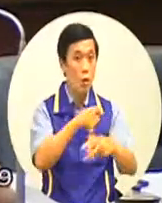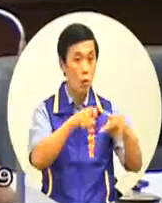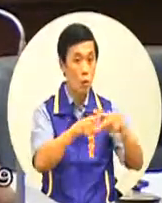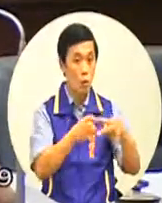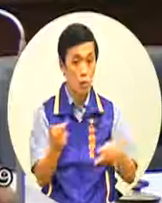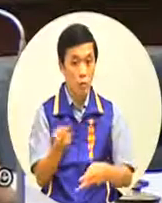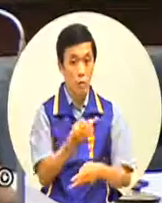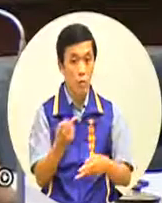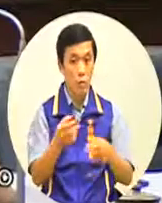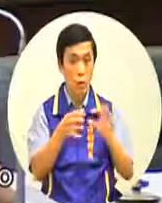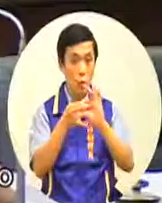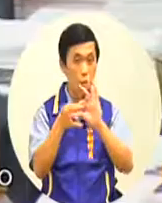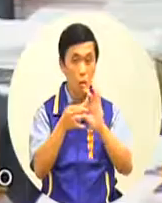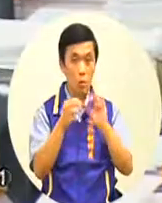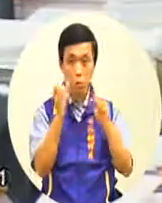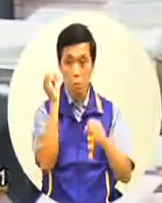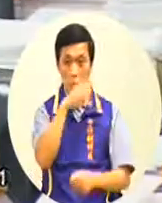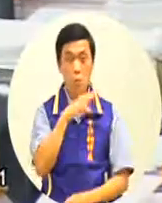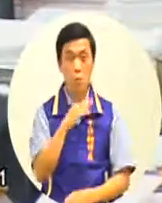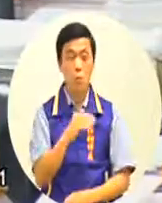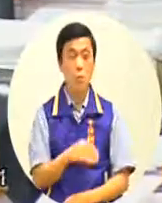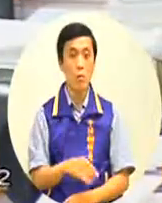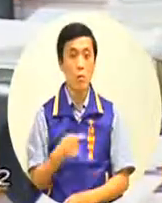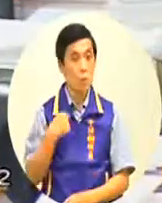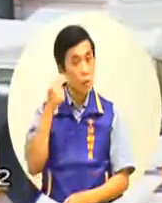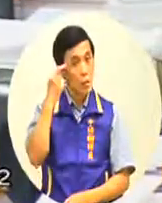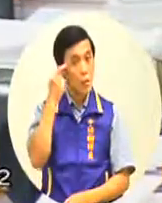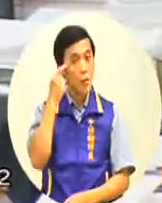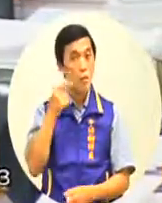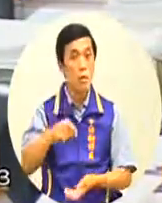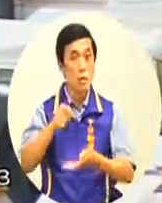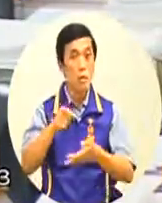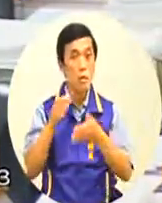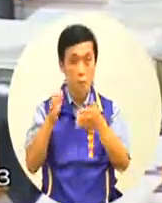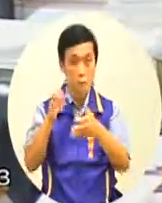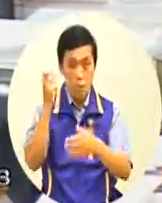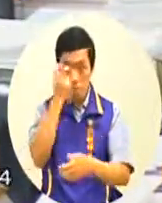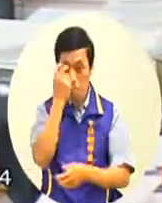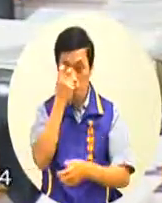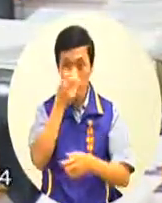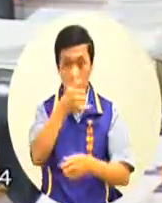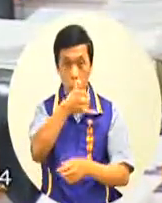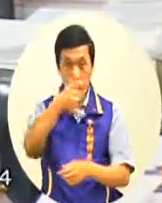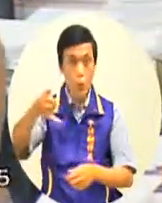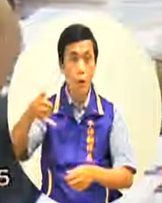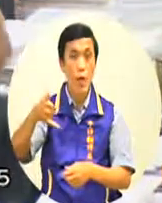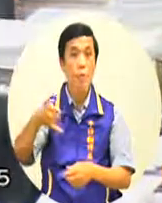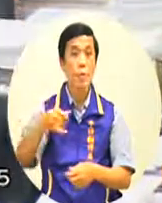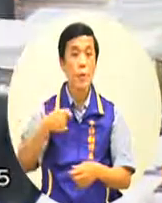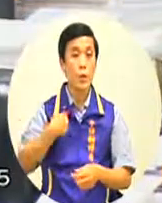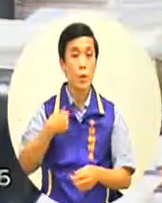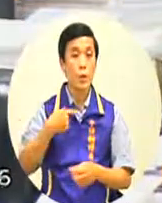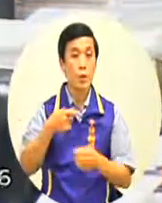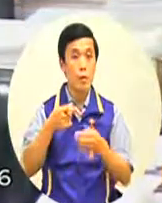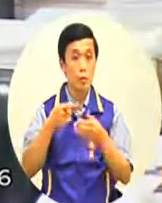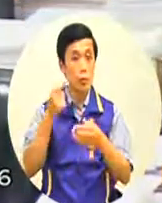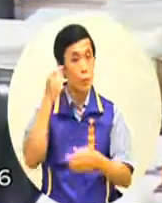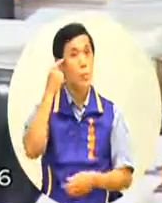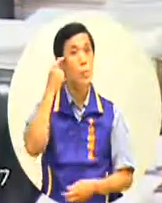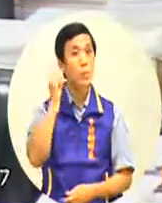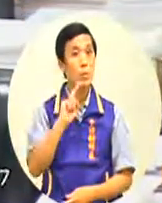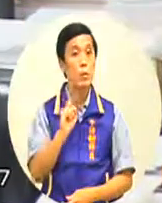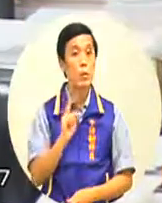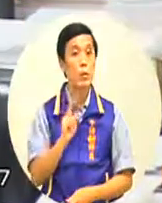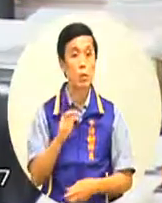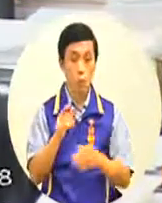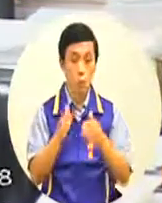好。那我要讲的是稽查的人员，我们在处理这一件的时候，我们觉得是